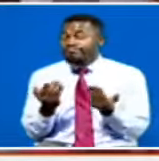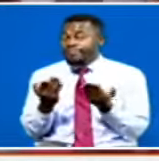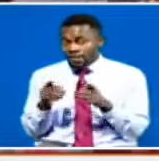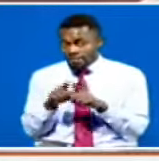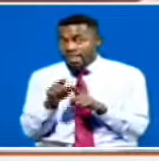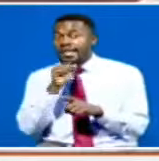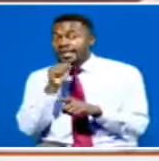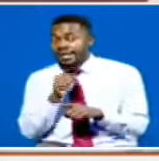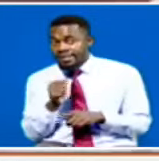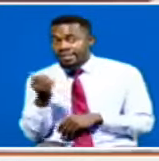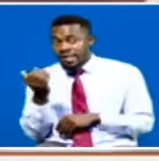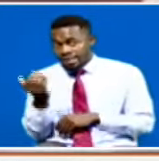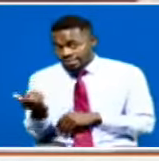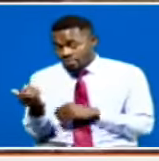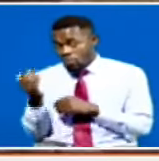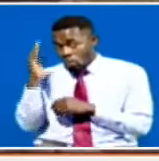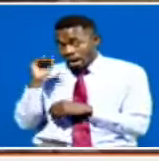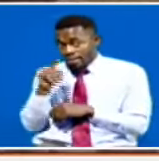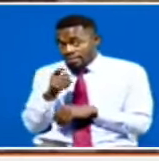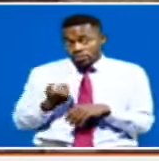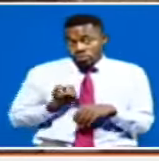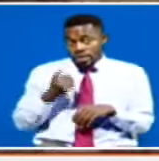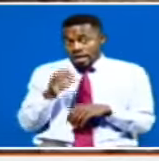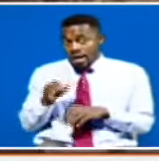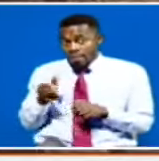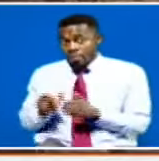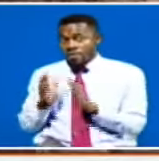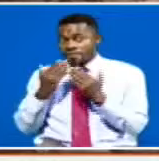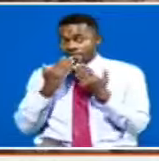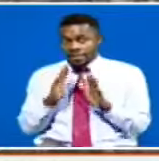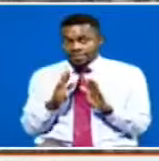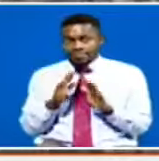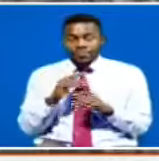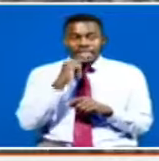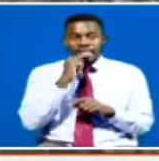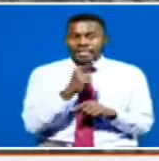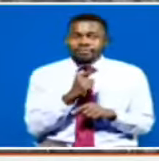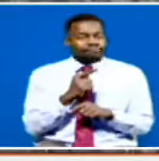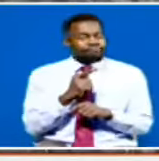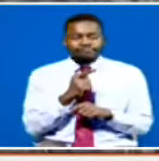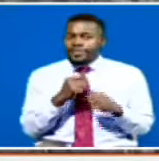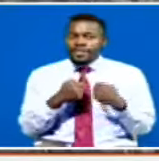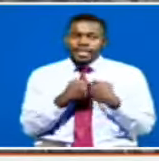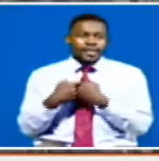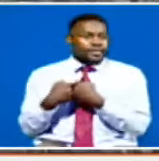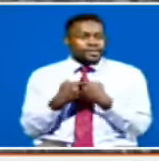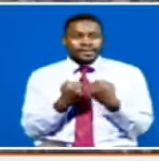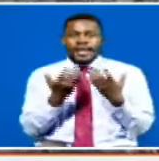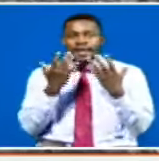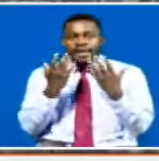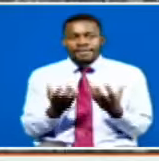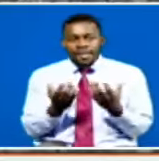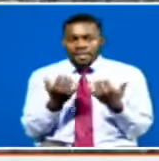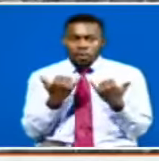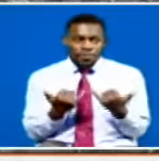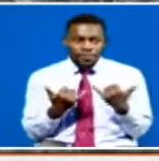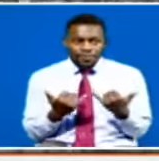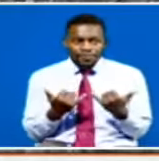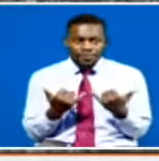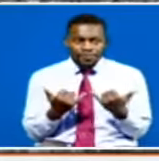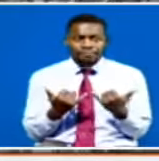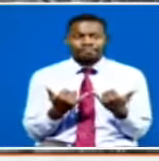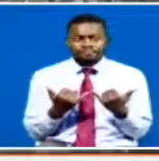kuishi hapa imekuwa ni changamoto kubwa, kwani mila zinamuona si ana dhamani. Huku ndukiuze wakimtaka